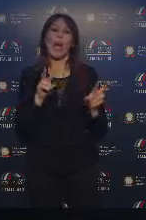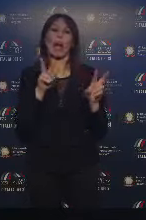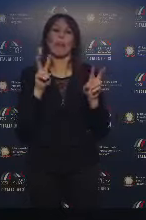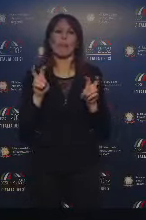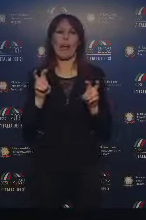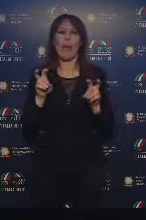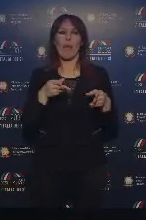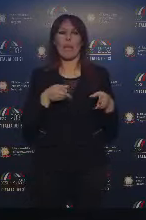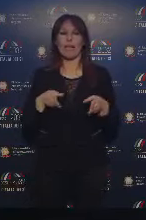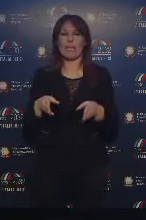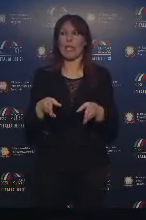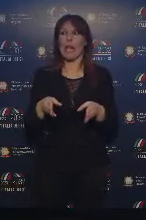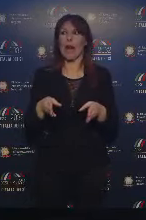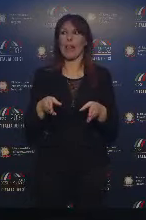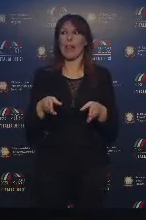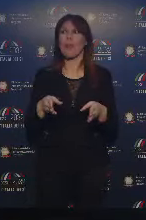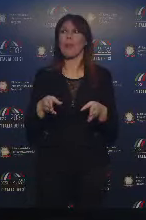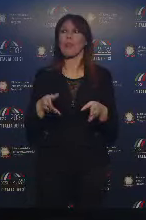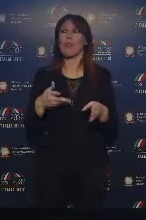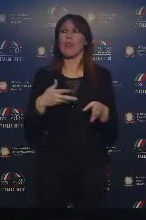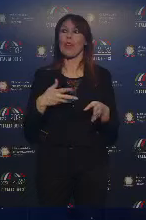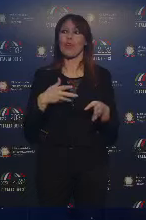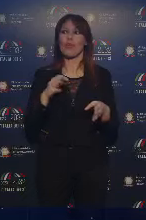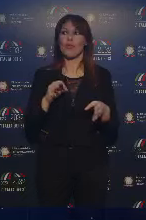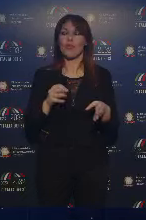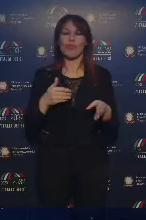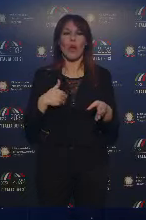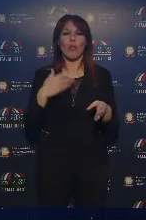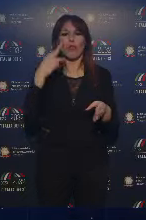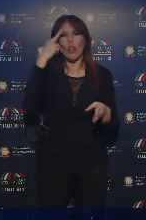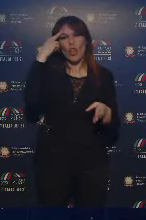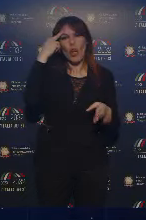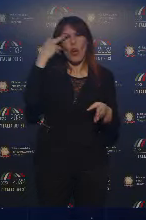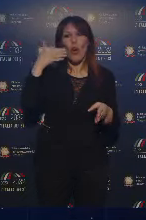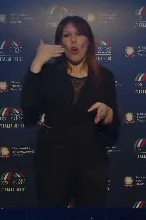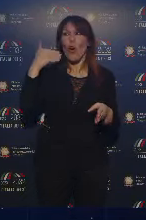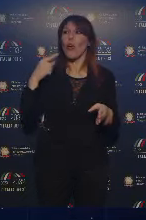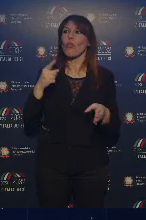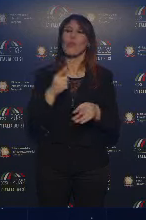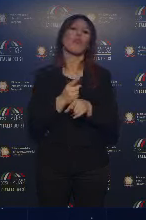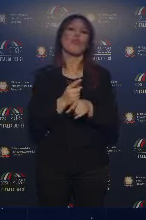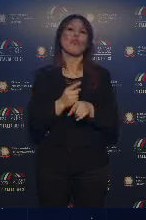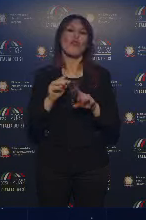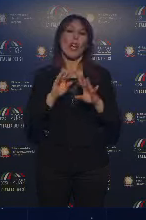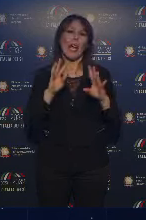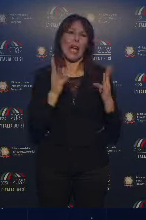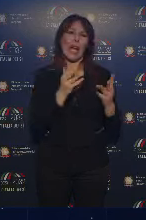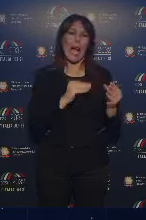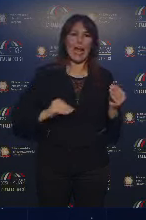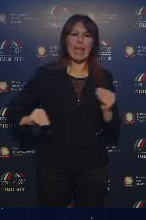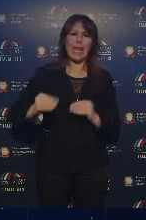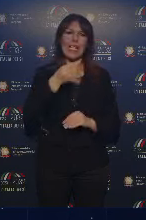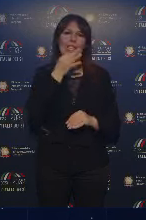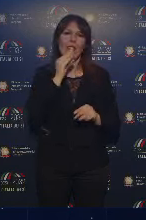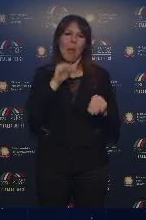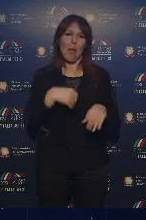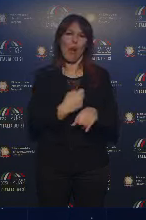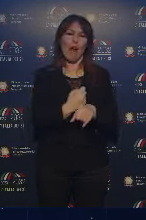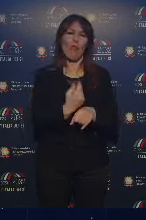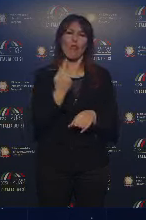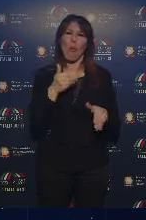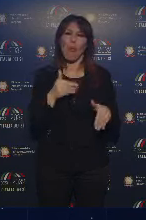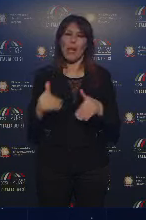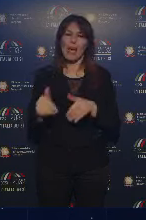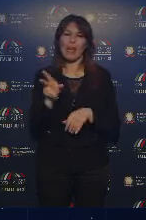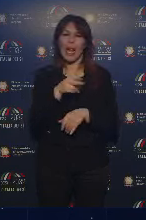strade e e io ricordo che ogni cantiere significa posto di lavoro un miliardo di euro di opere pubbliche